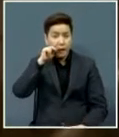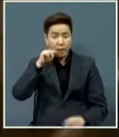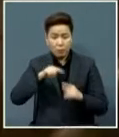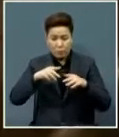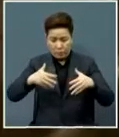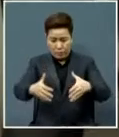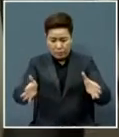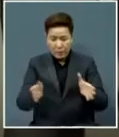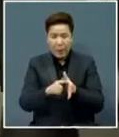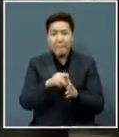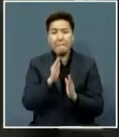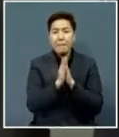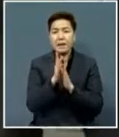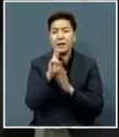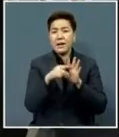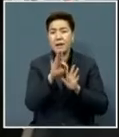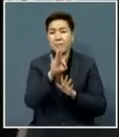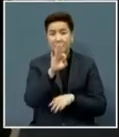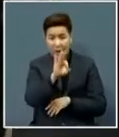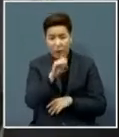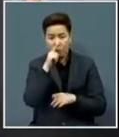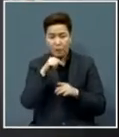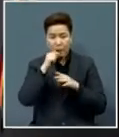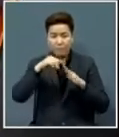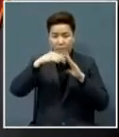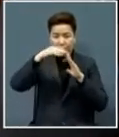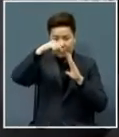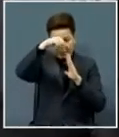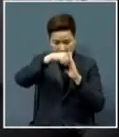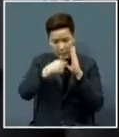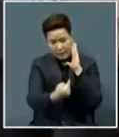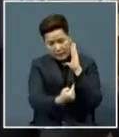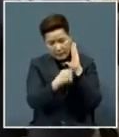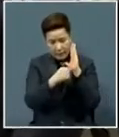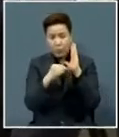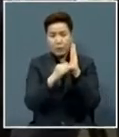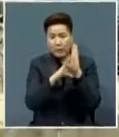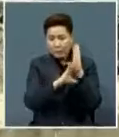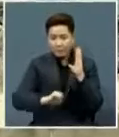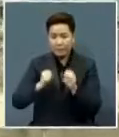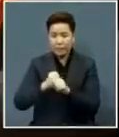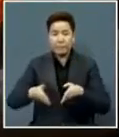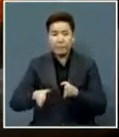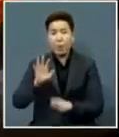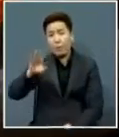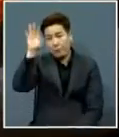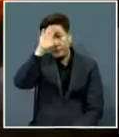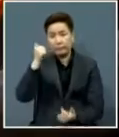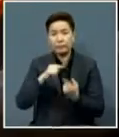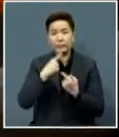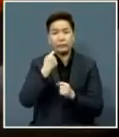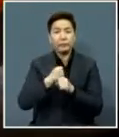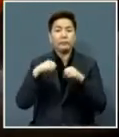อุโมงค์ยักษ์พระราม9รับน้ำในพื้นที่ตอนบนและฝั่งตะวันออกของกรุงเทพมหานครครับ ก็เรียนว่าทาง